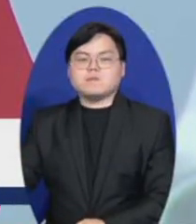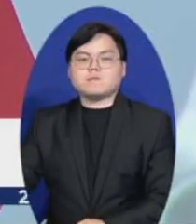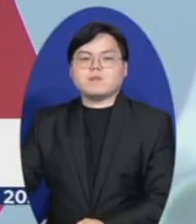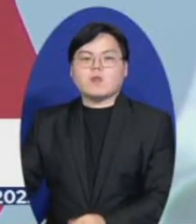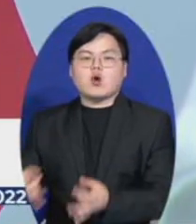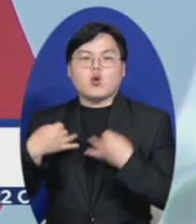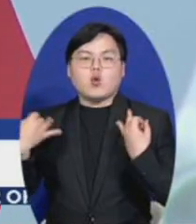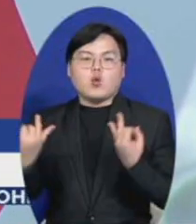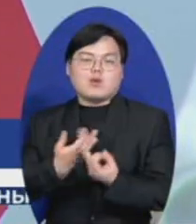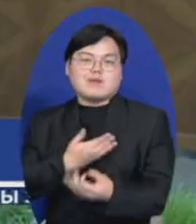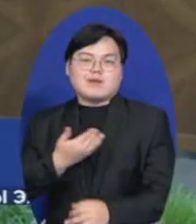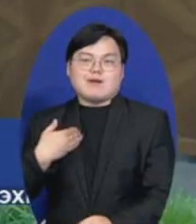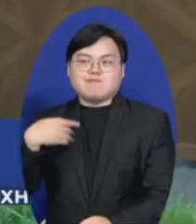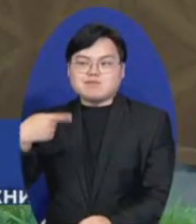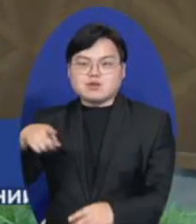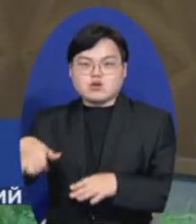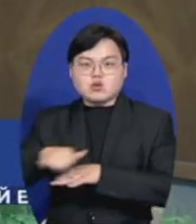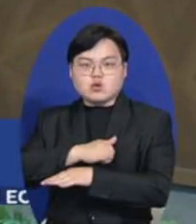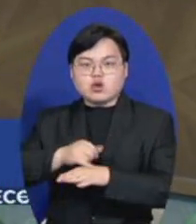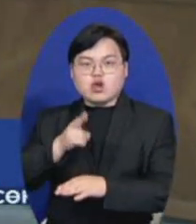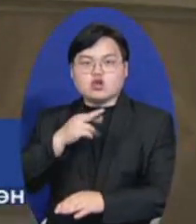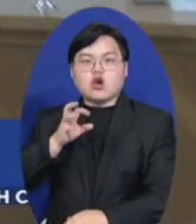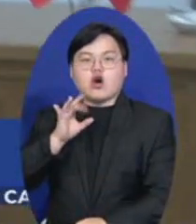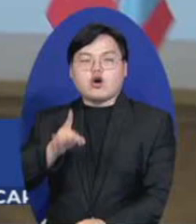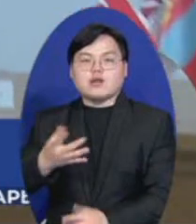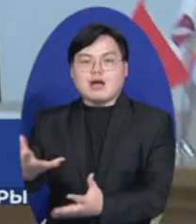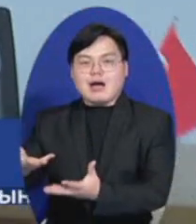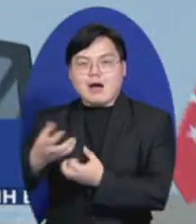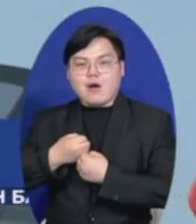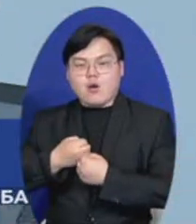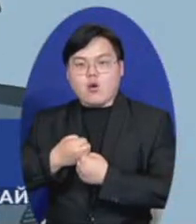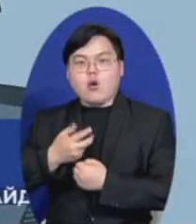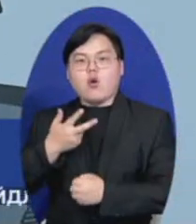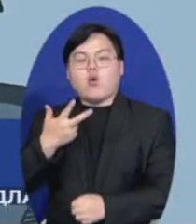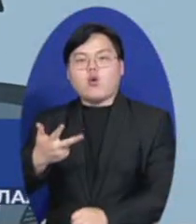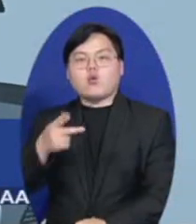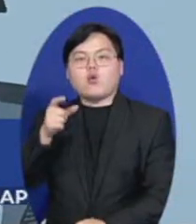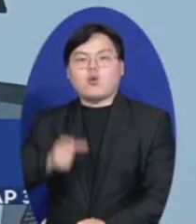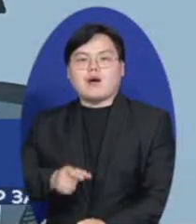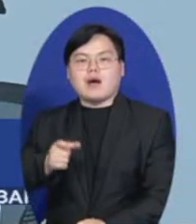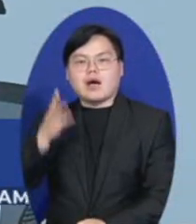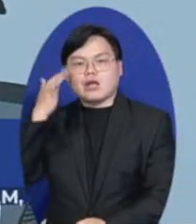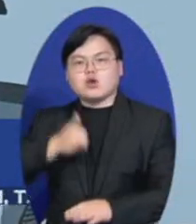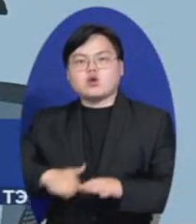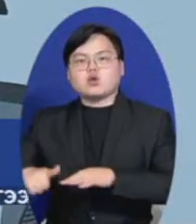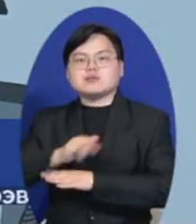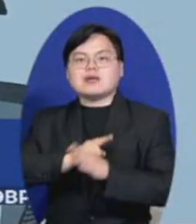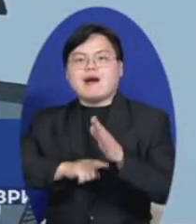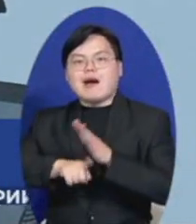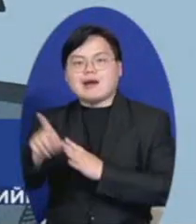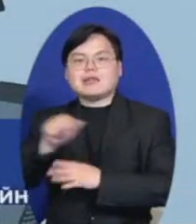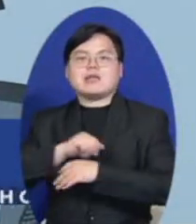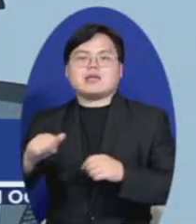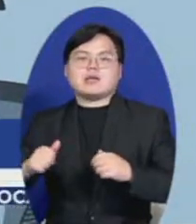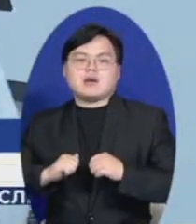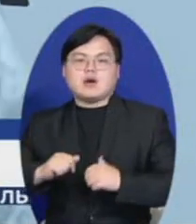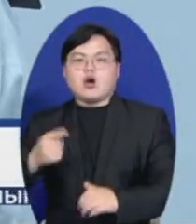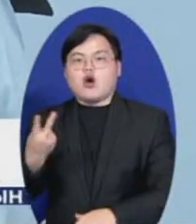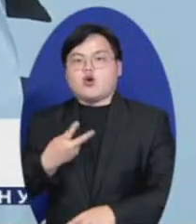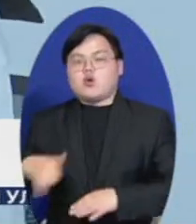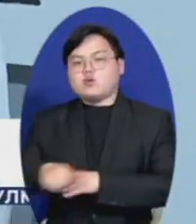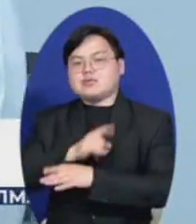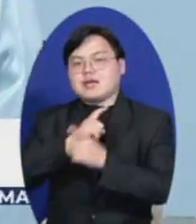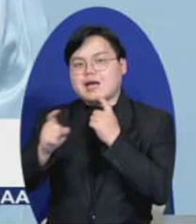Улсын хурлын дарга хувьд тус сургуулийн хүндэт докторын цол хүртэж байгаа 3 дахь хүн гадаадын анхны иргэн болж байна. Манай хоёр улсын хувьд дипломат харилцаа тогтоогод удаагүй